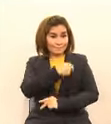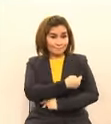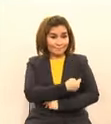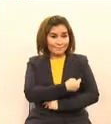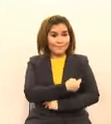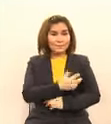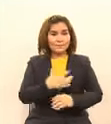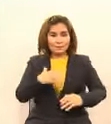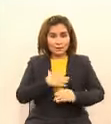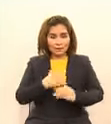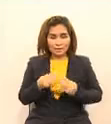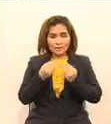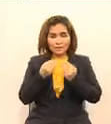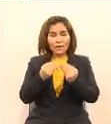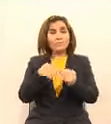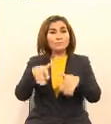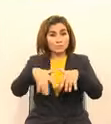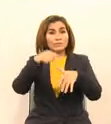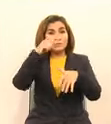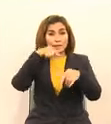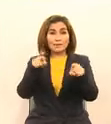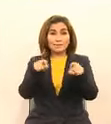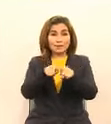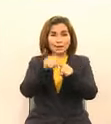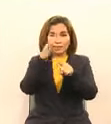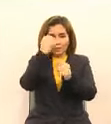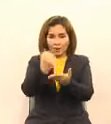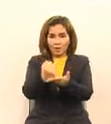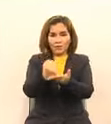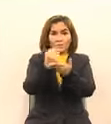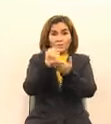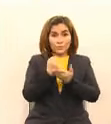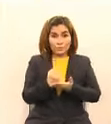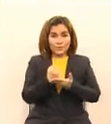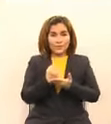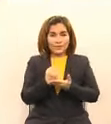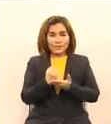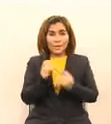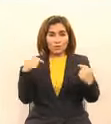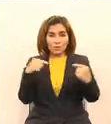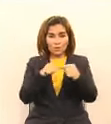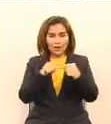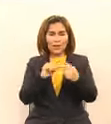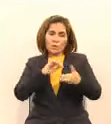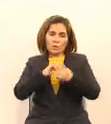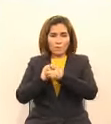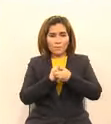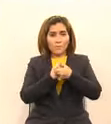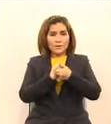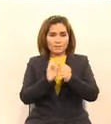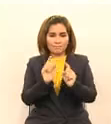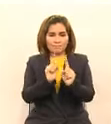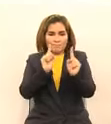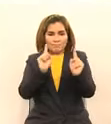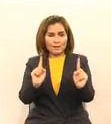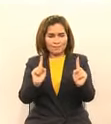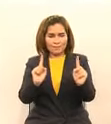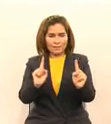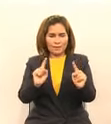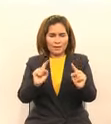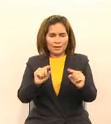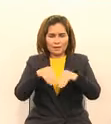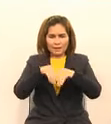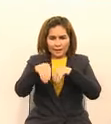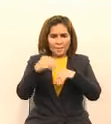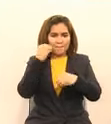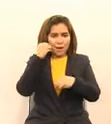น้องประชาชนชาวไทยเช่นเดียวกันครับเมื่อทุกคนช่วยเหลือเราด้วยการครับสร้างระยะห่างเว้นระยะห่างให้อยู่ห่างกันไว้ทุกคนอยู่บ้